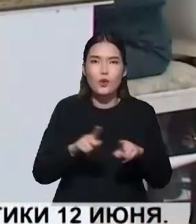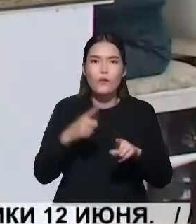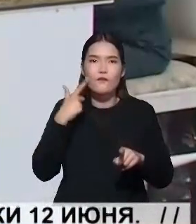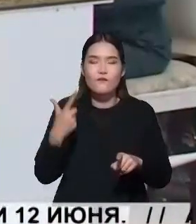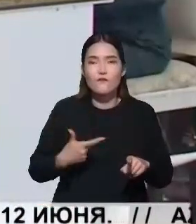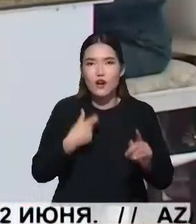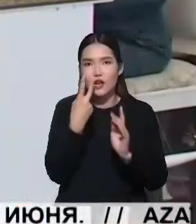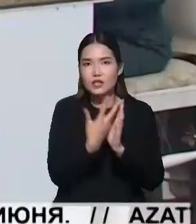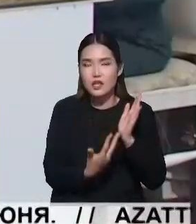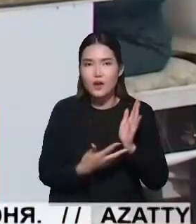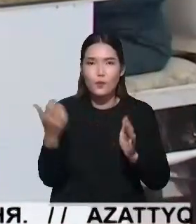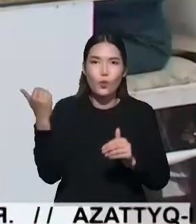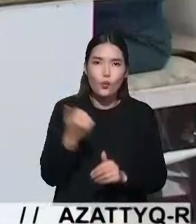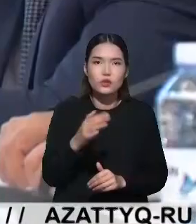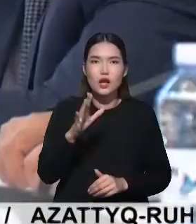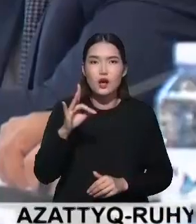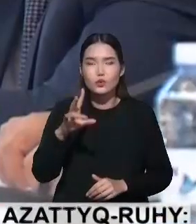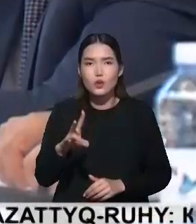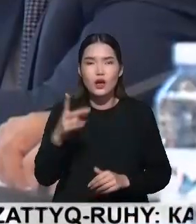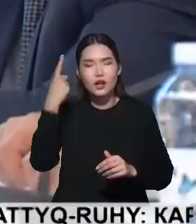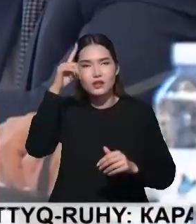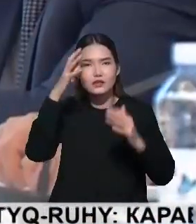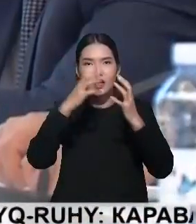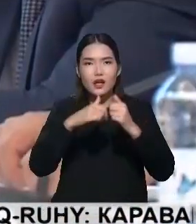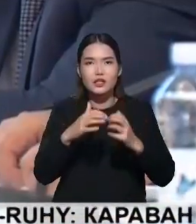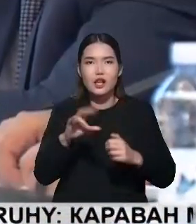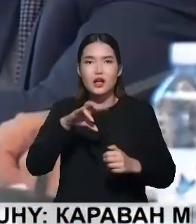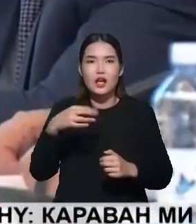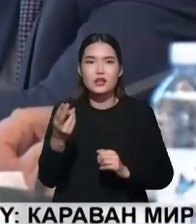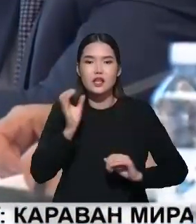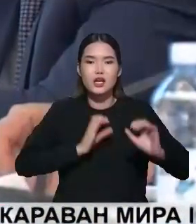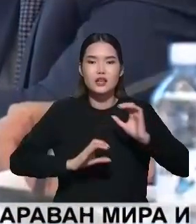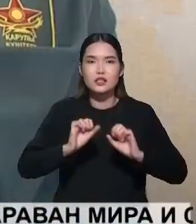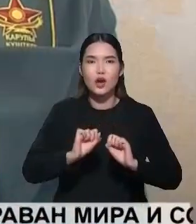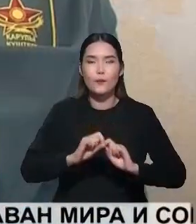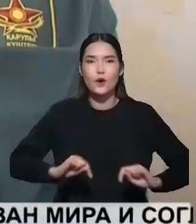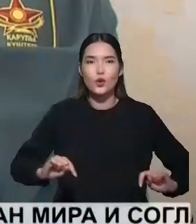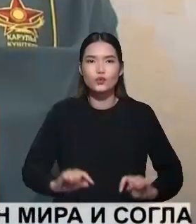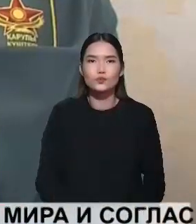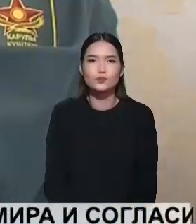военные показали образцы ударных дронов, которые разработаны непосредственно Национальным институтом обороны.